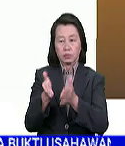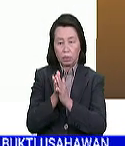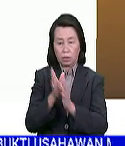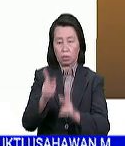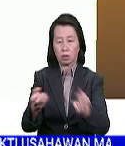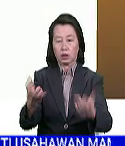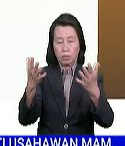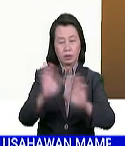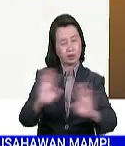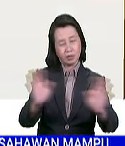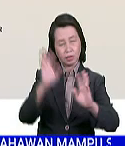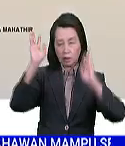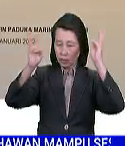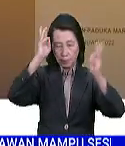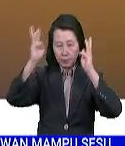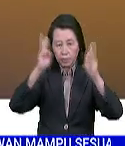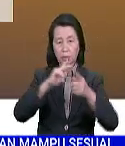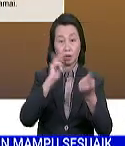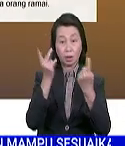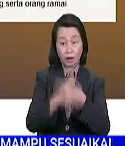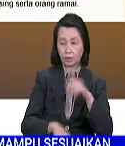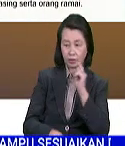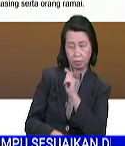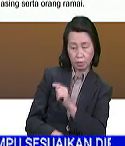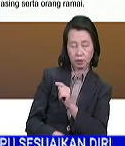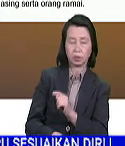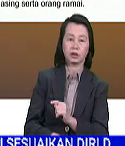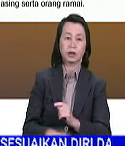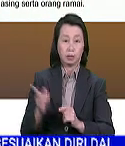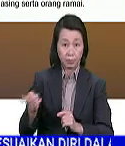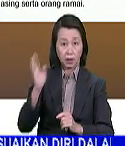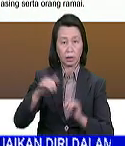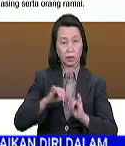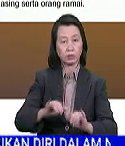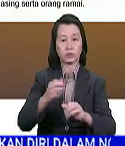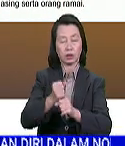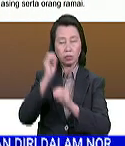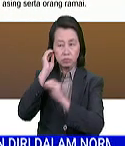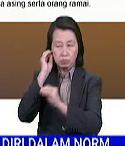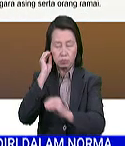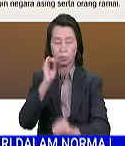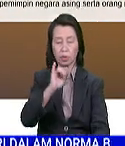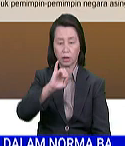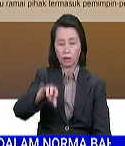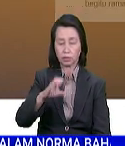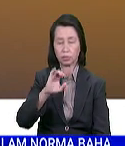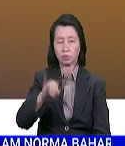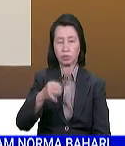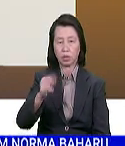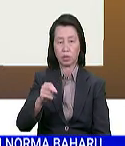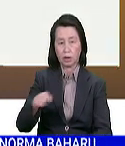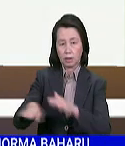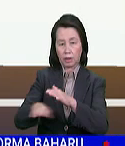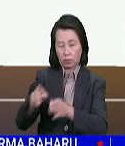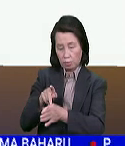orang ramai tidak terlalu bimbang mengenai keadaan kesehatan beliau beliau akan terus mendapat rawatan diagrm dibawah pengawasan